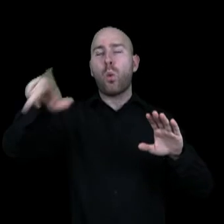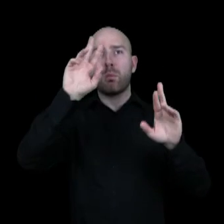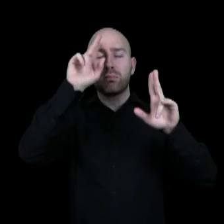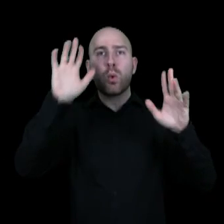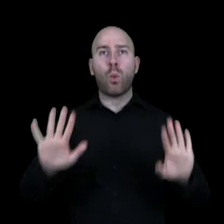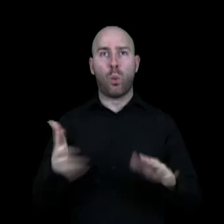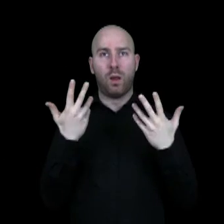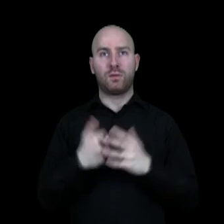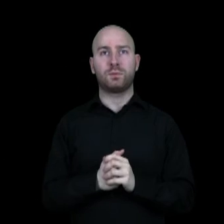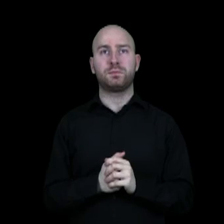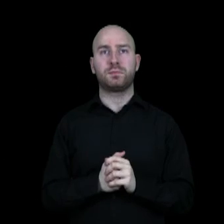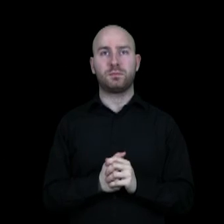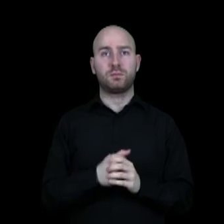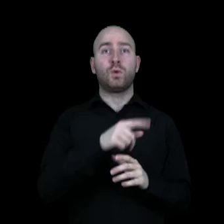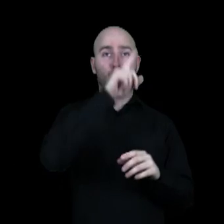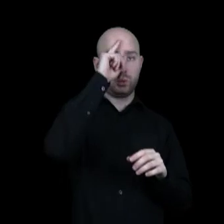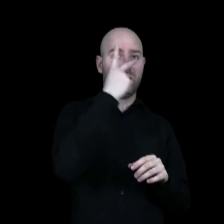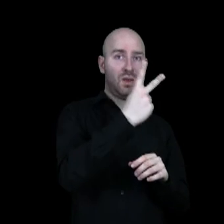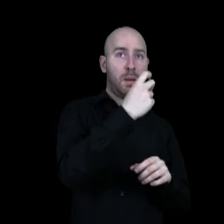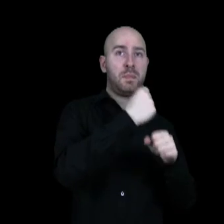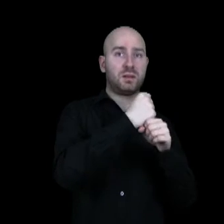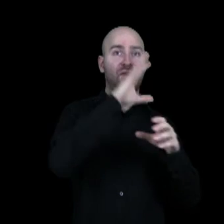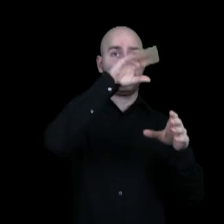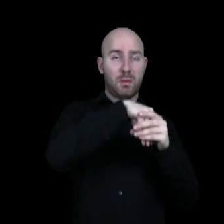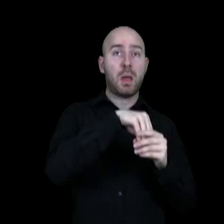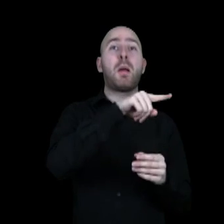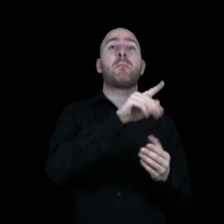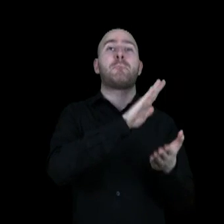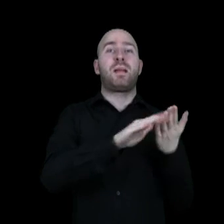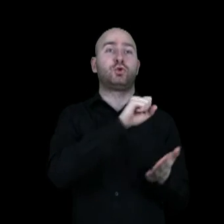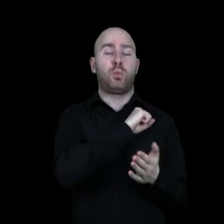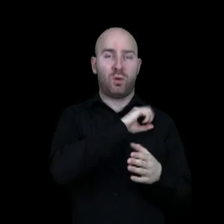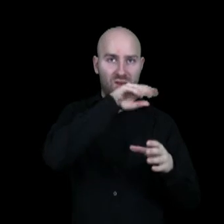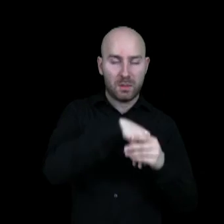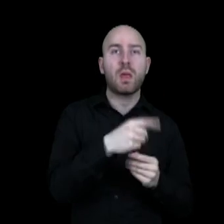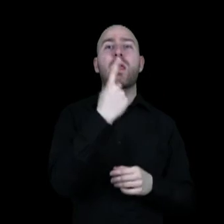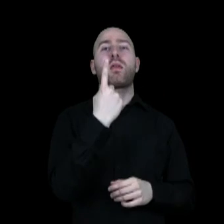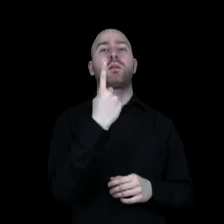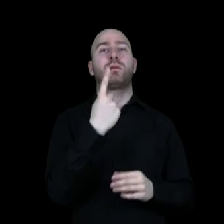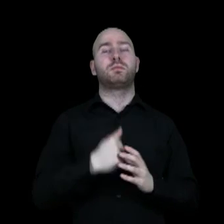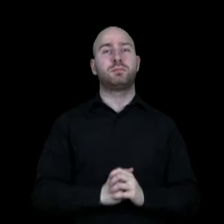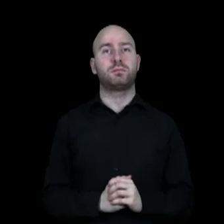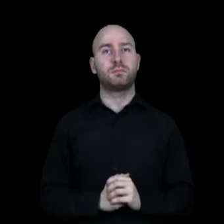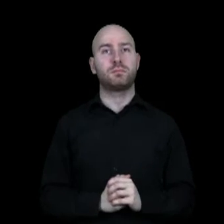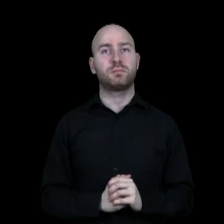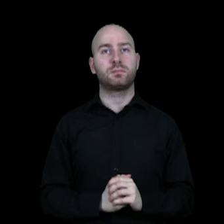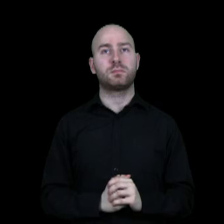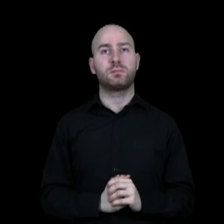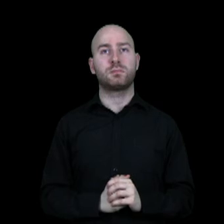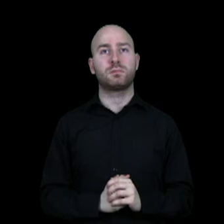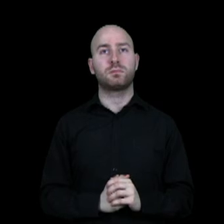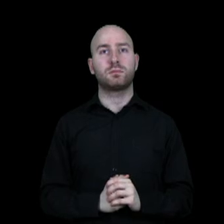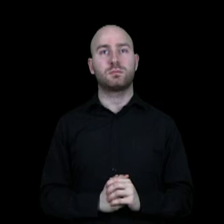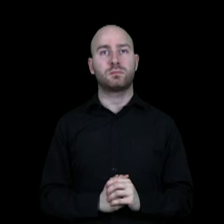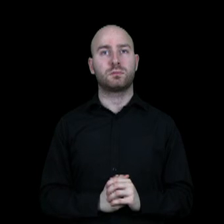za liczby No ale będzie łatwiej zrozumieć dzięki takim małym liczbom z tych dwóch ludzi w